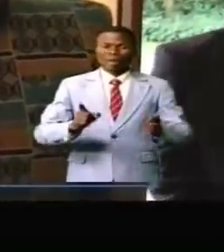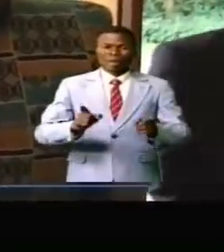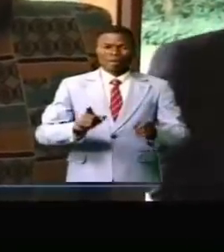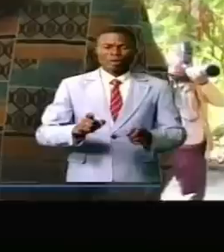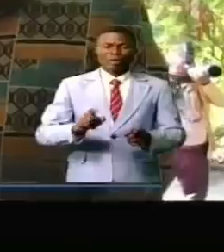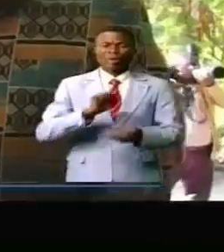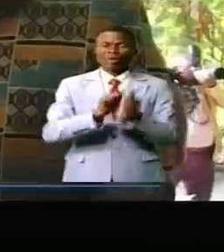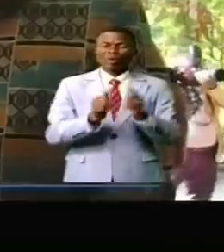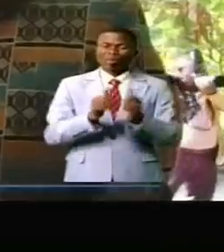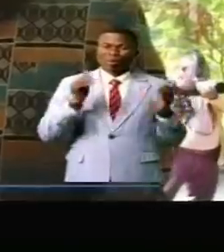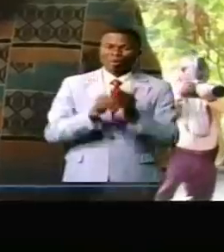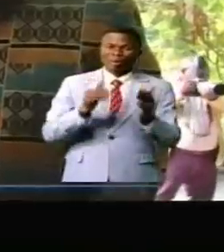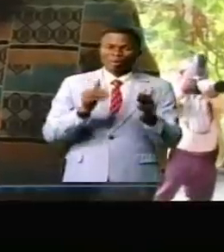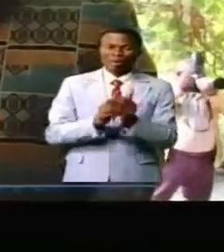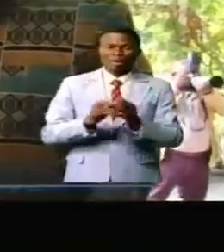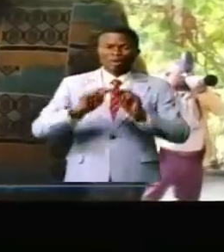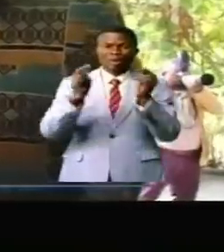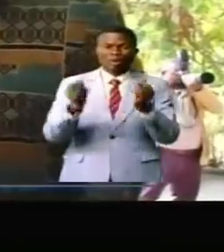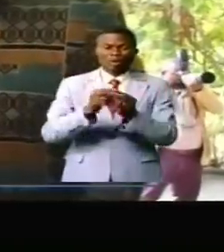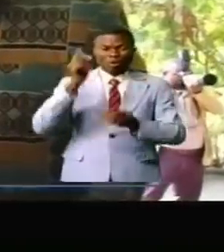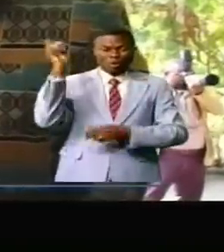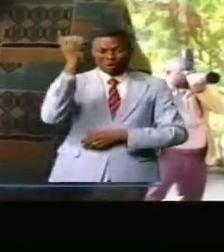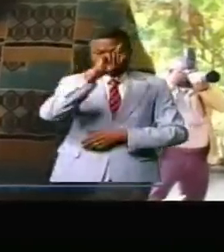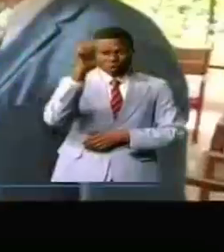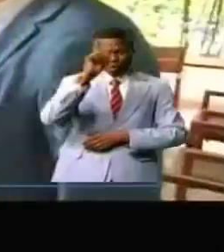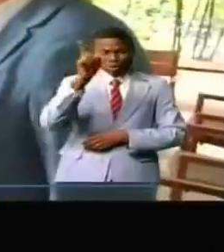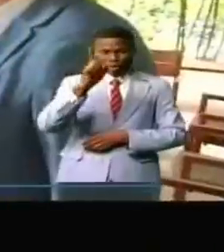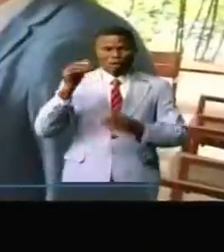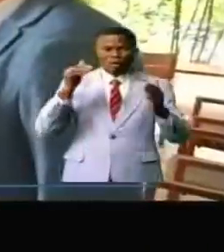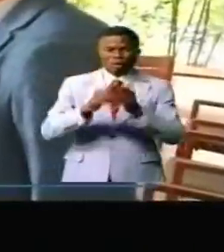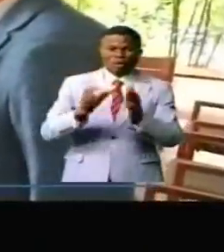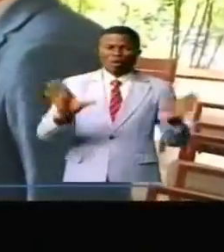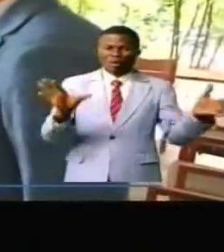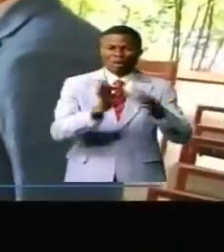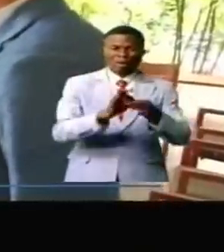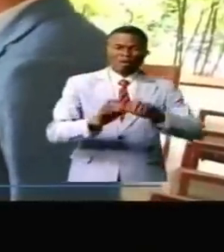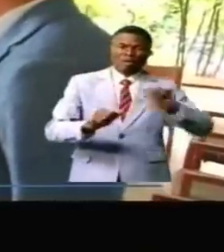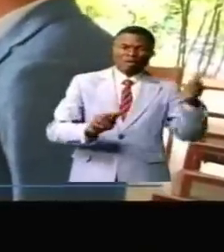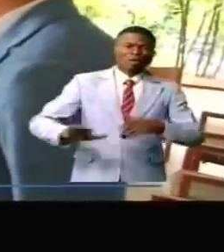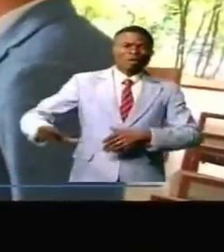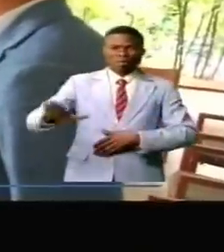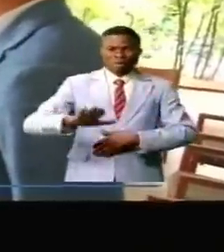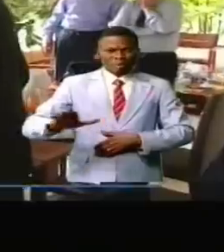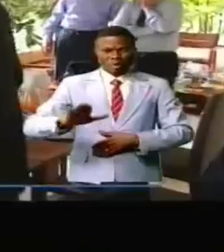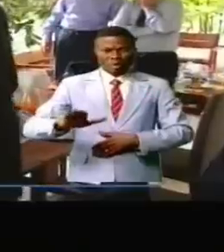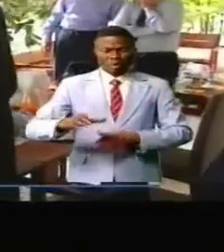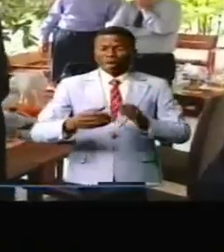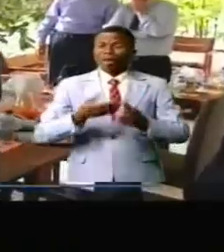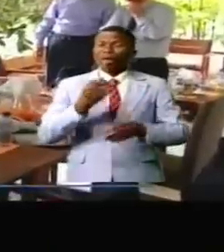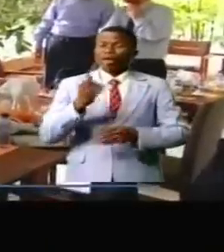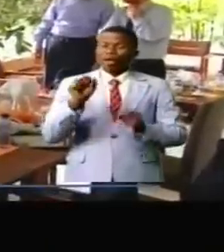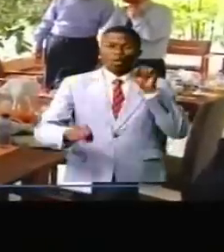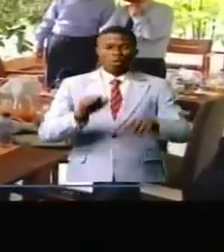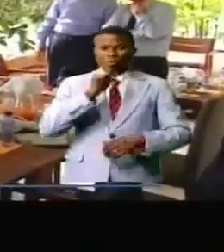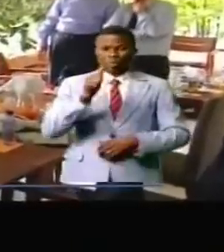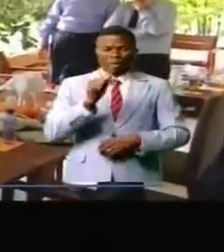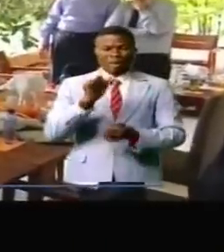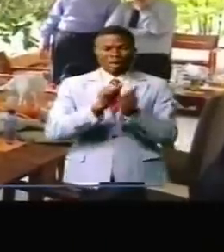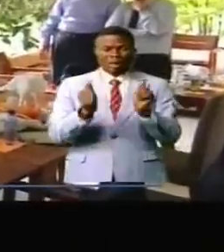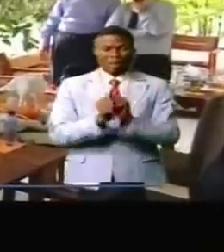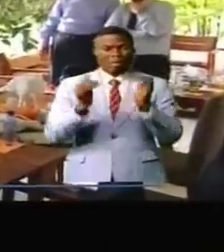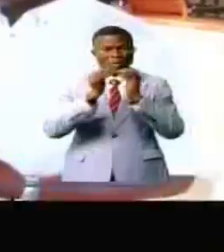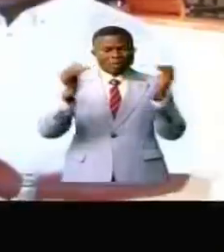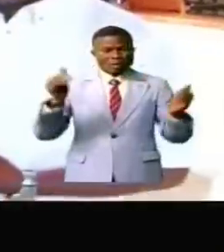derniers soubresauts des groupes extrémistes dont la connivence avec certains États de la région n'est plus à démontrer, les processus de paix de